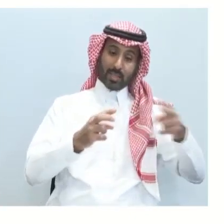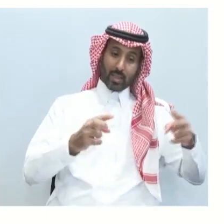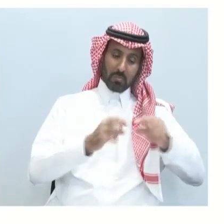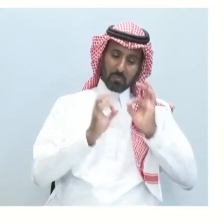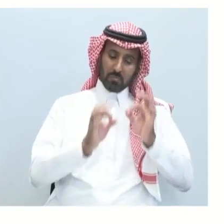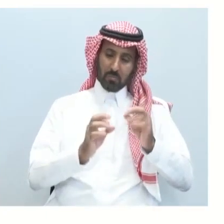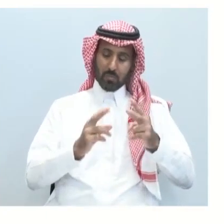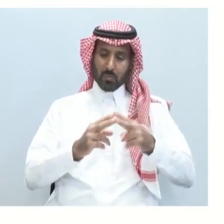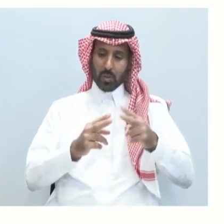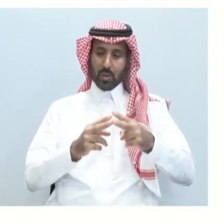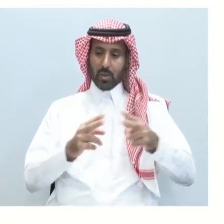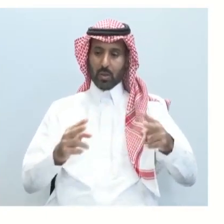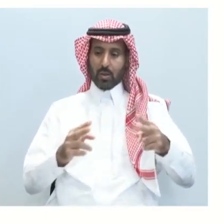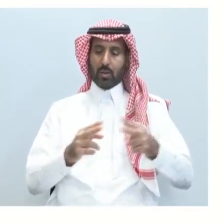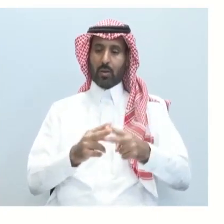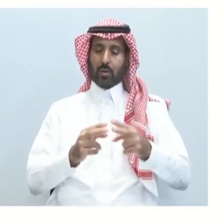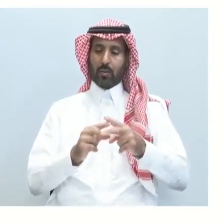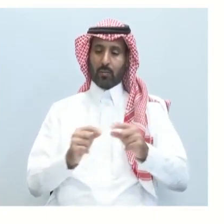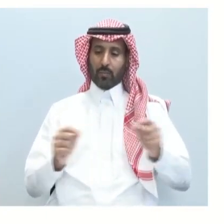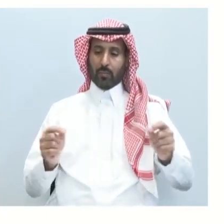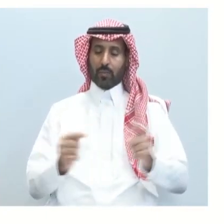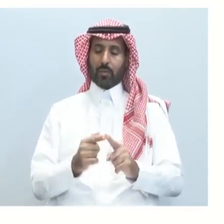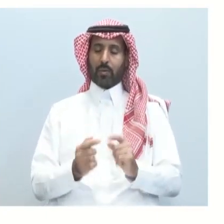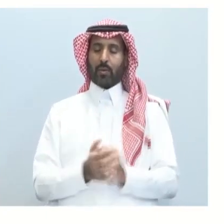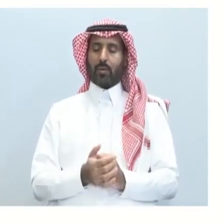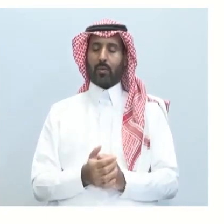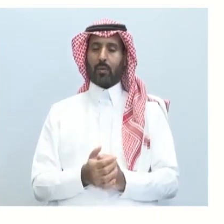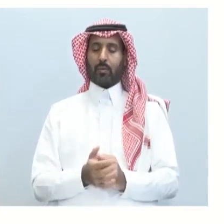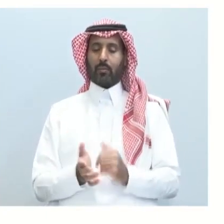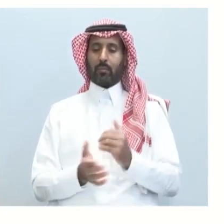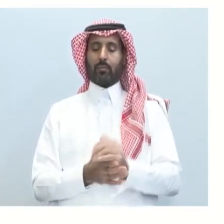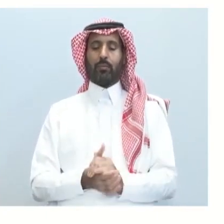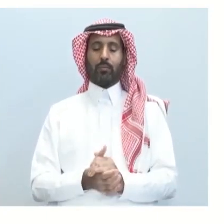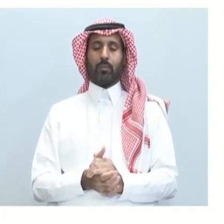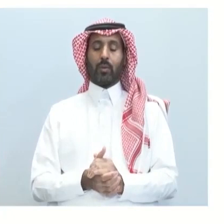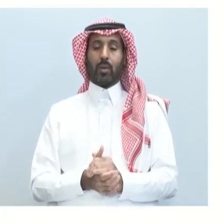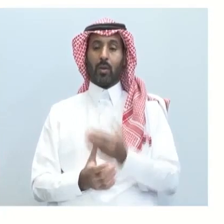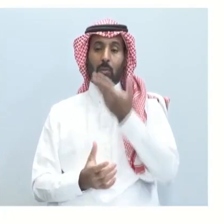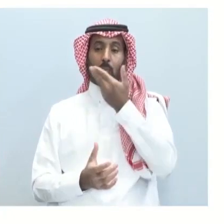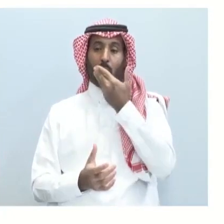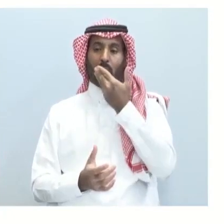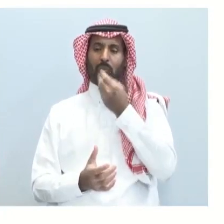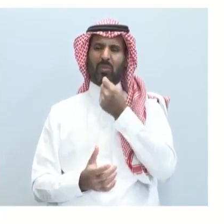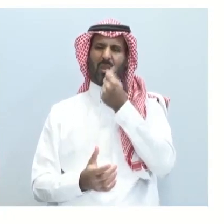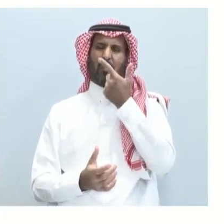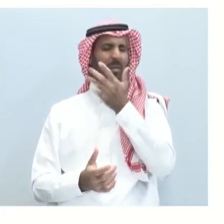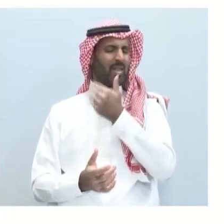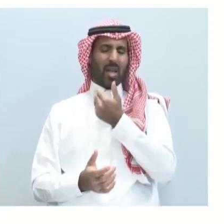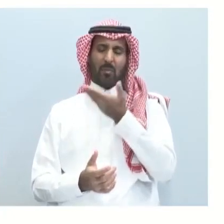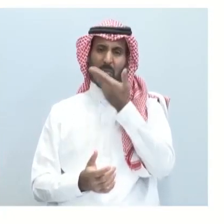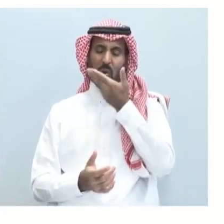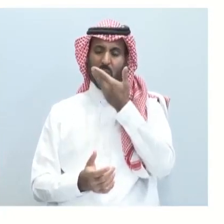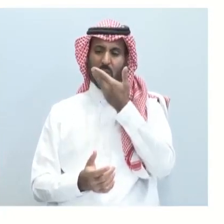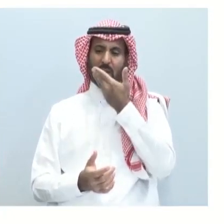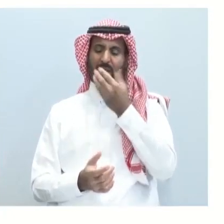بالنسبه لمين بالنسبه للاحماض اللي هي الخواص الفيزيائيه لها اما القواعد فطعمها مر وهي